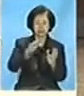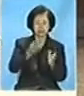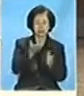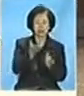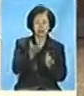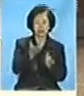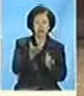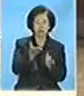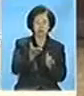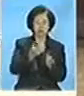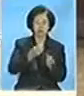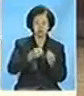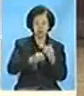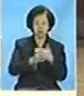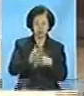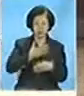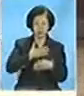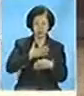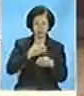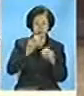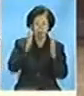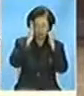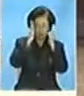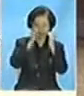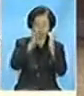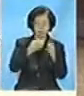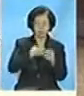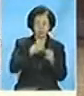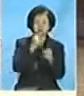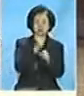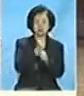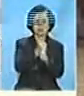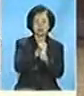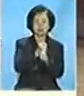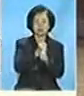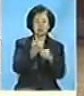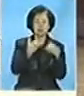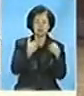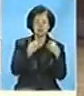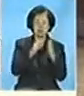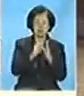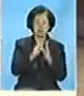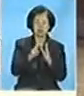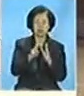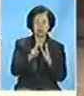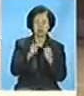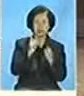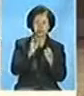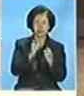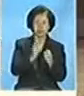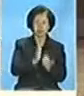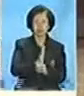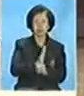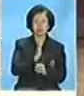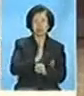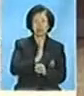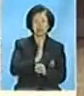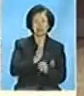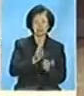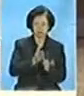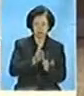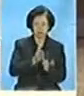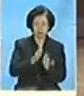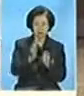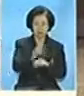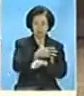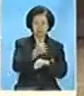ให้กับผมซึ่งมีความมุ่งมั่นตั้งใจอยากจะทำงานมีความเป็นกลางทางการเมืองสาม